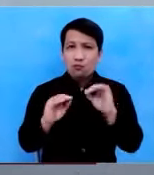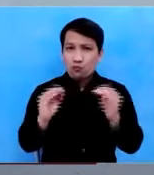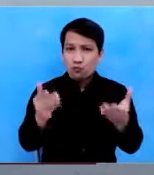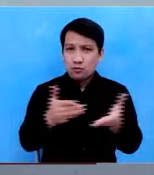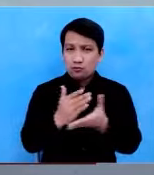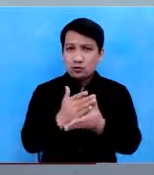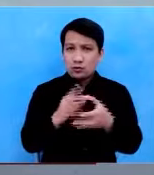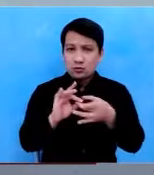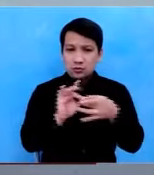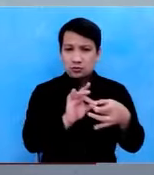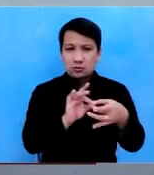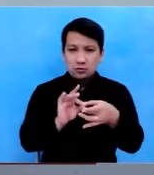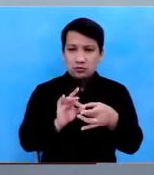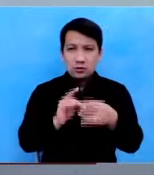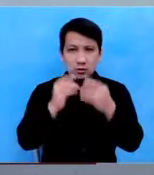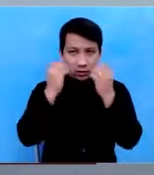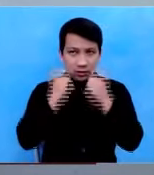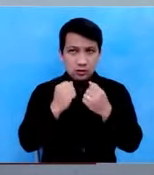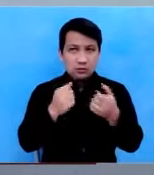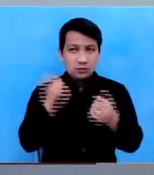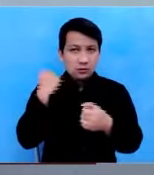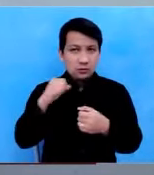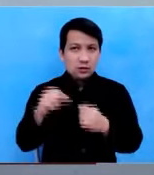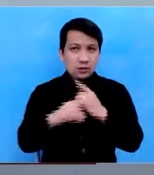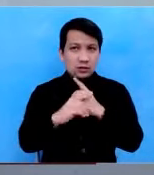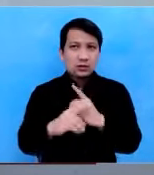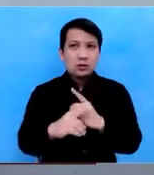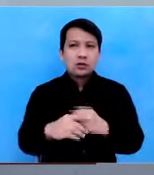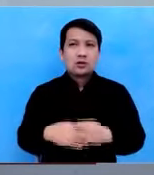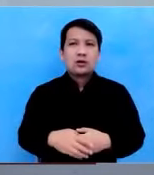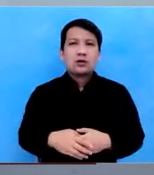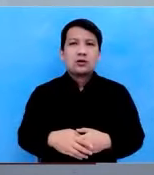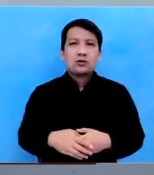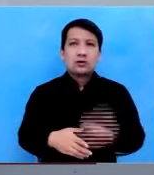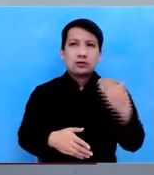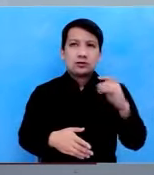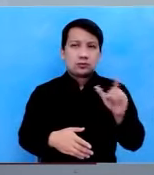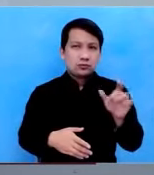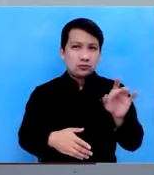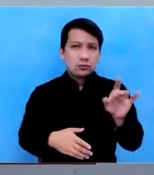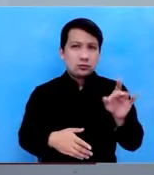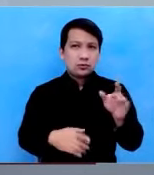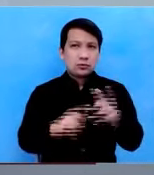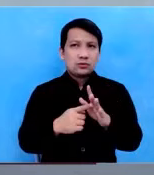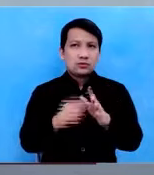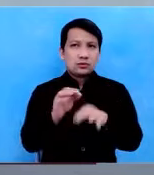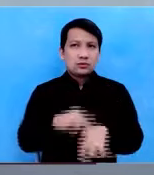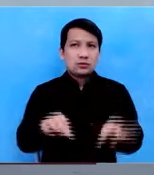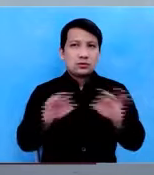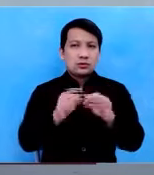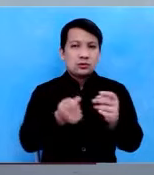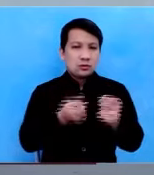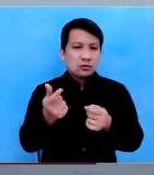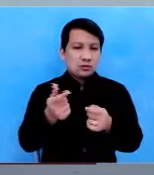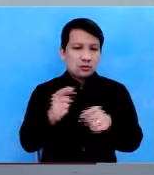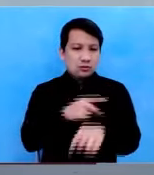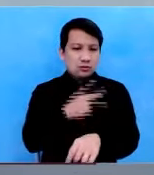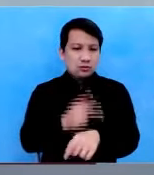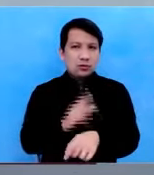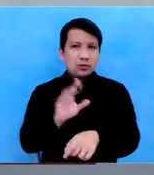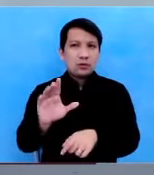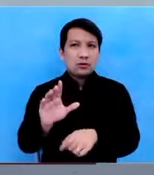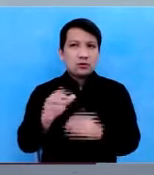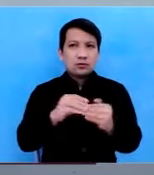sa anumang rebelyon. Ang depensa ni Enrile sa programang The Chiefs noong 2018, kailangan daw nilang tanggalan ng kapangyarihan ang mga leader